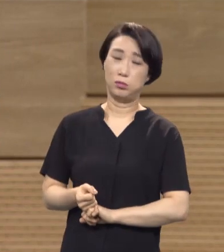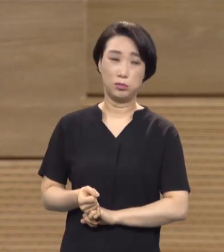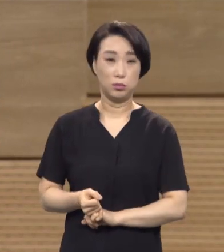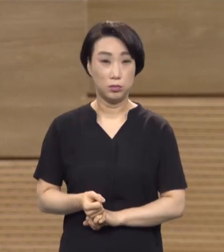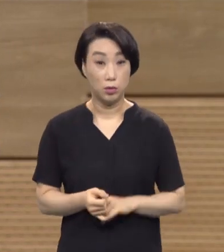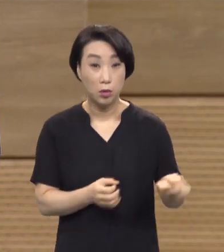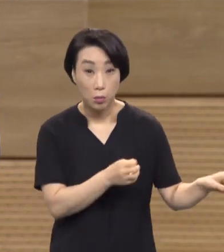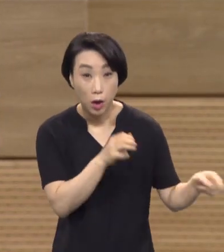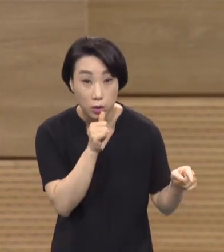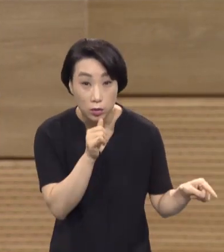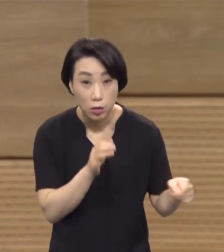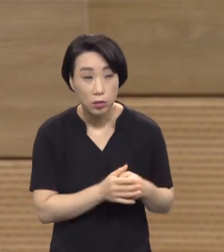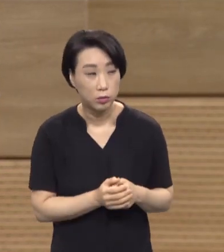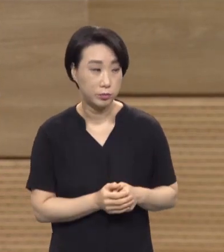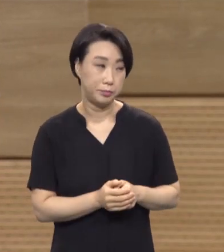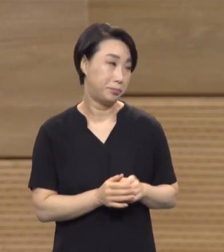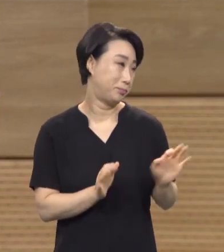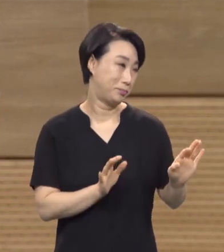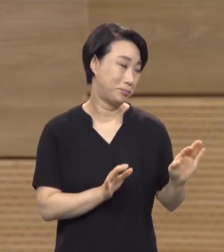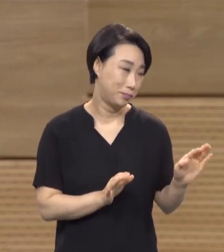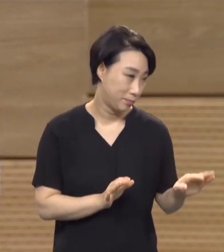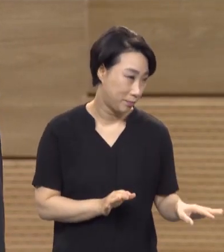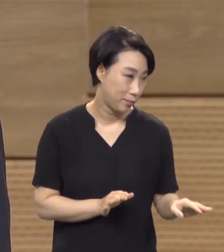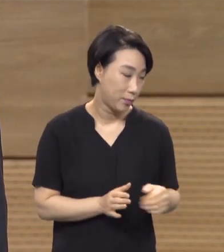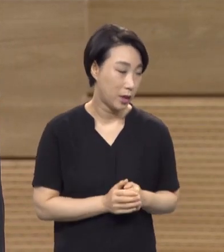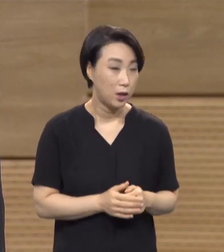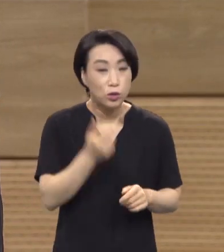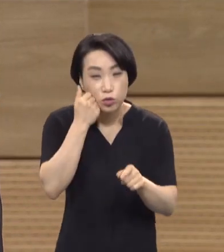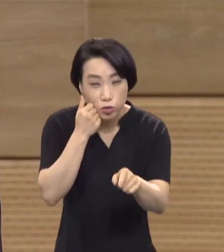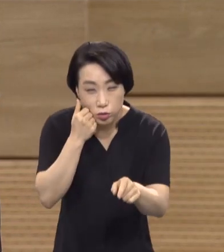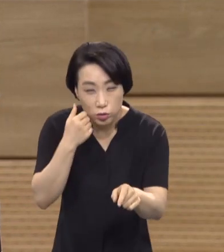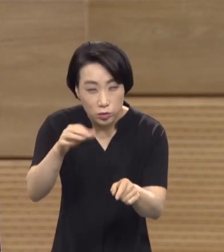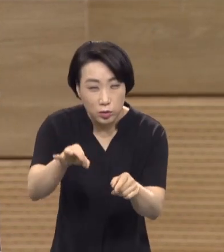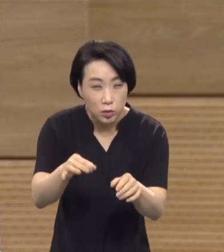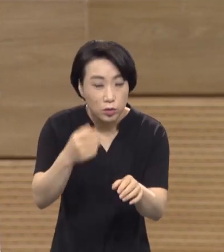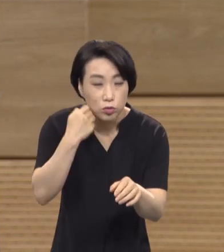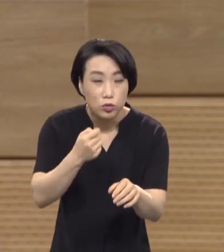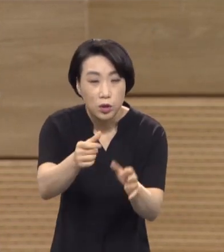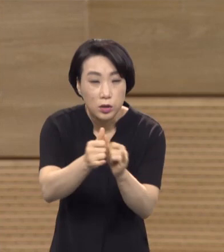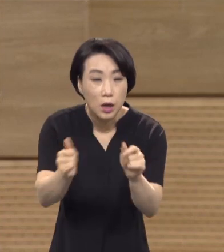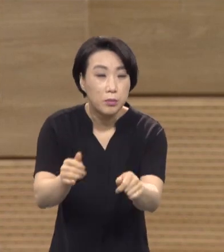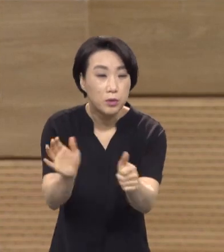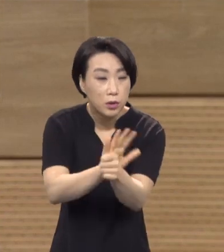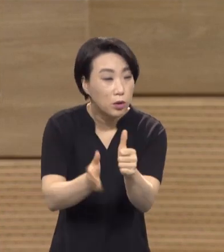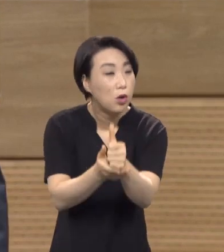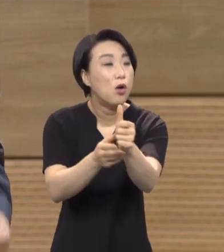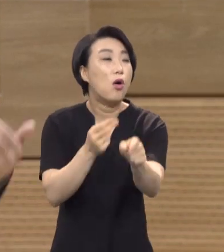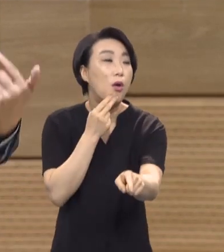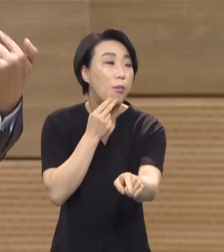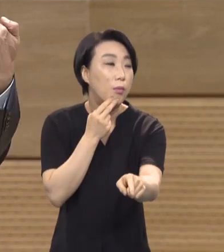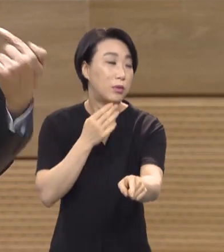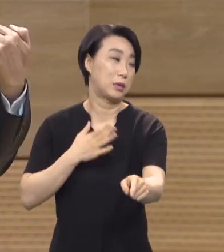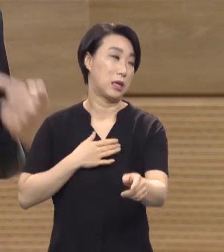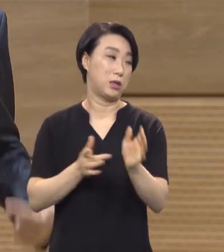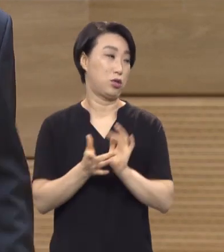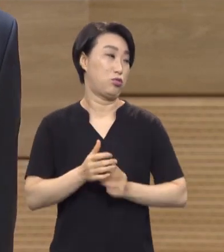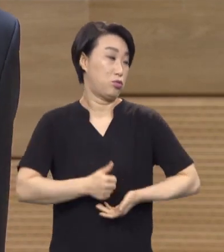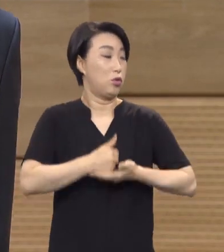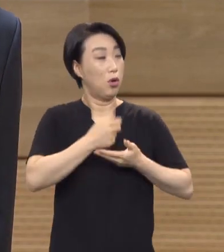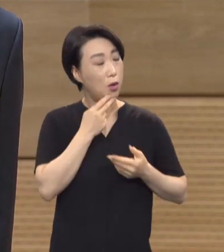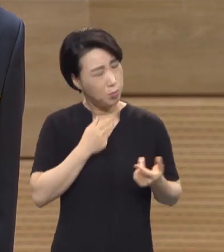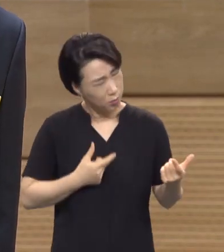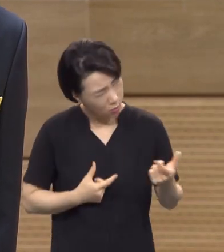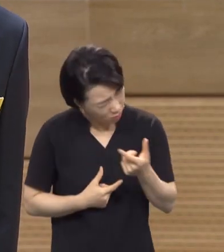받들어 모셨죠. 이놈아, 적은 소자에게 하지 아니한 것이